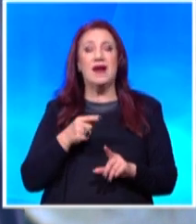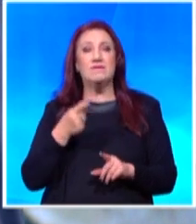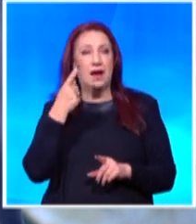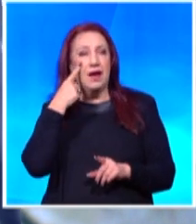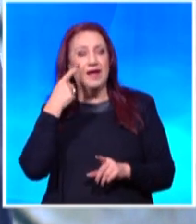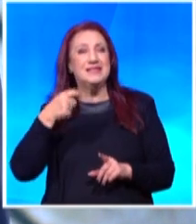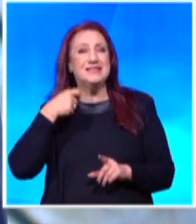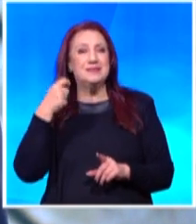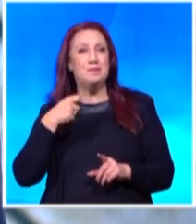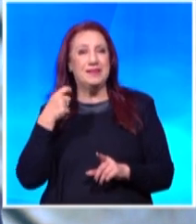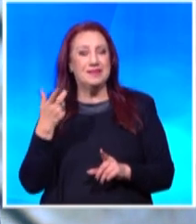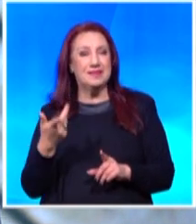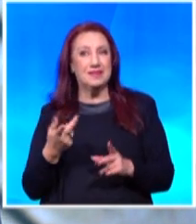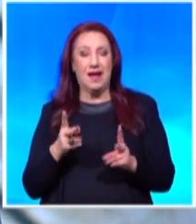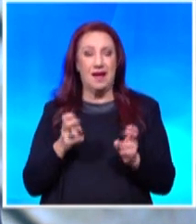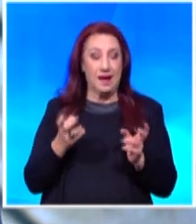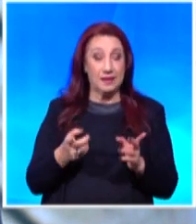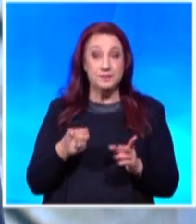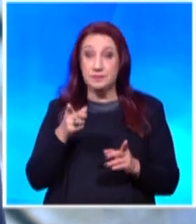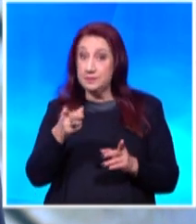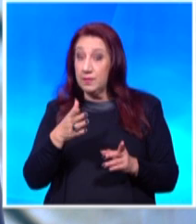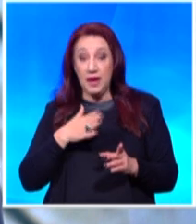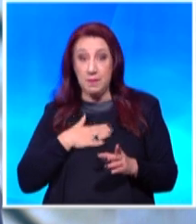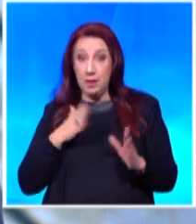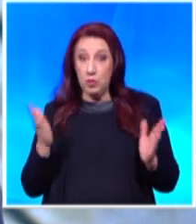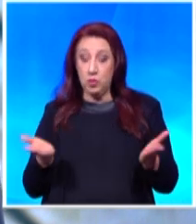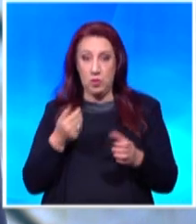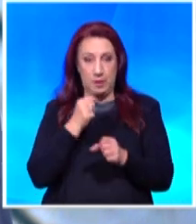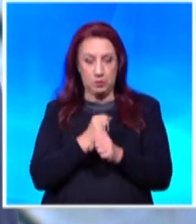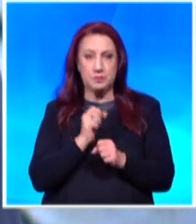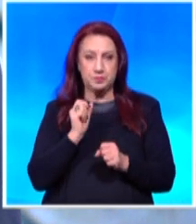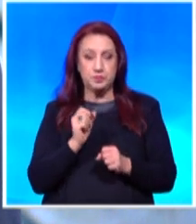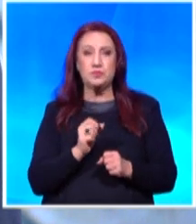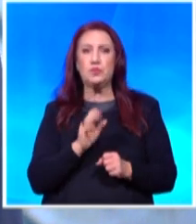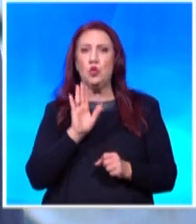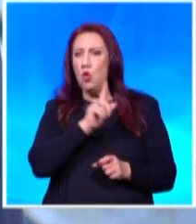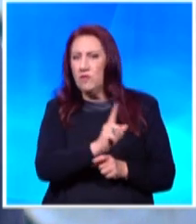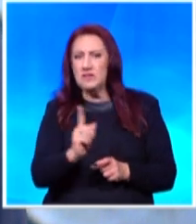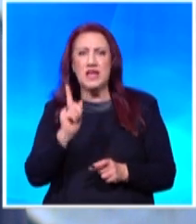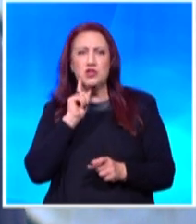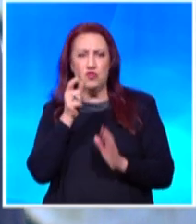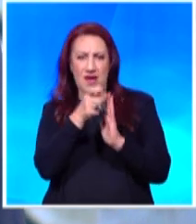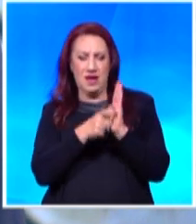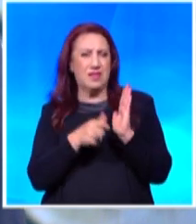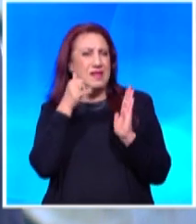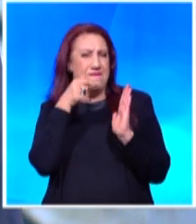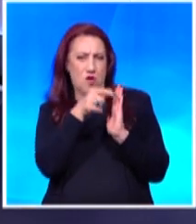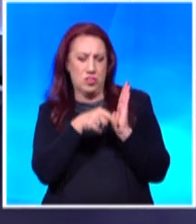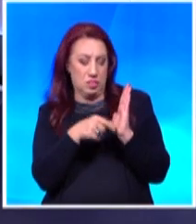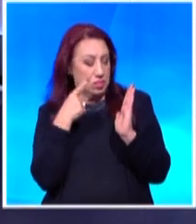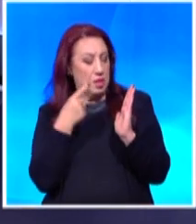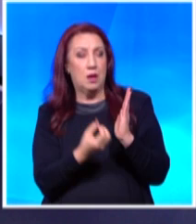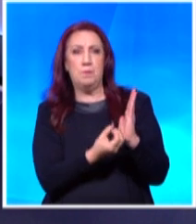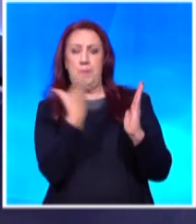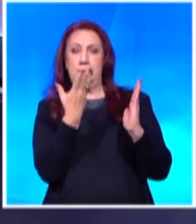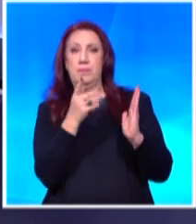Защото вкарвайки тази система, тя ще може да каже на вашия GSM, внимавайте, в София или в еди коя си част